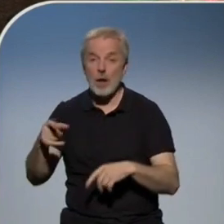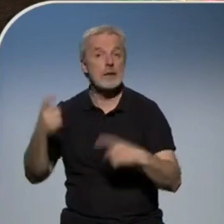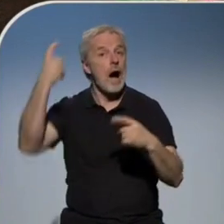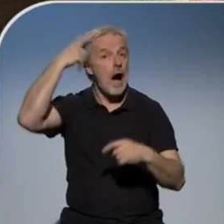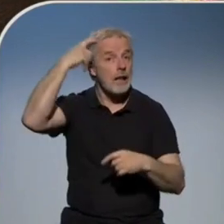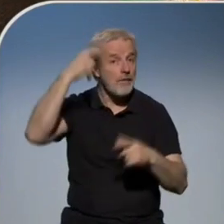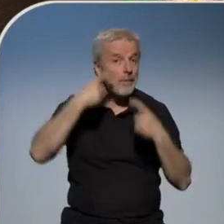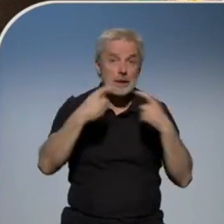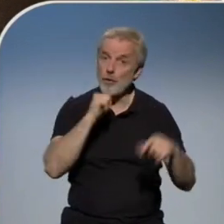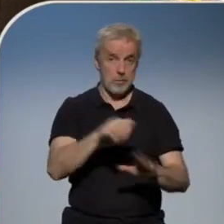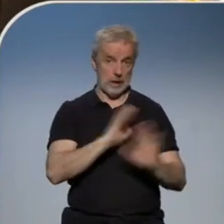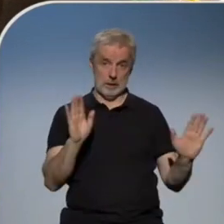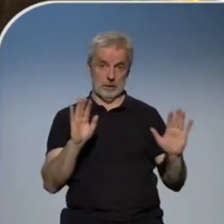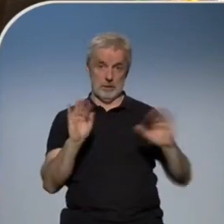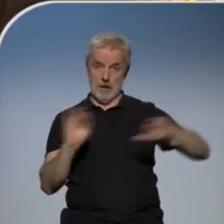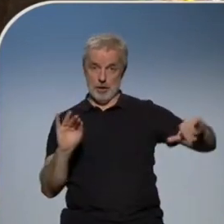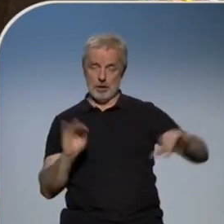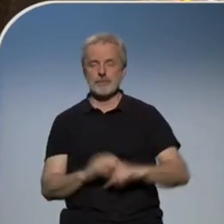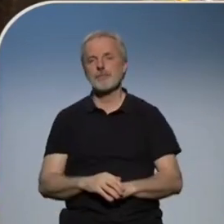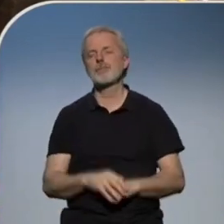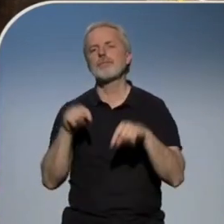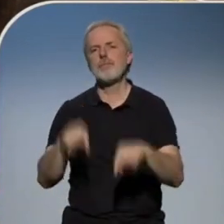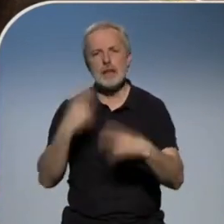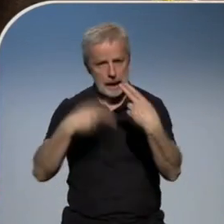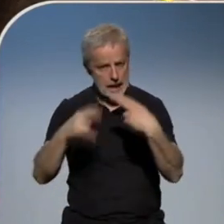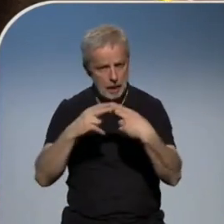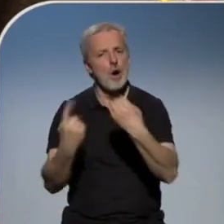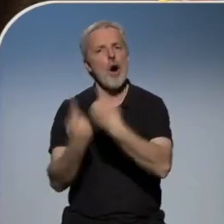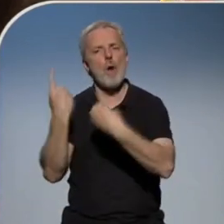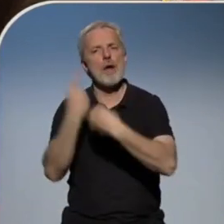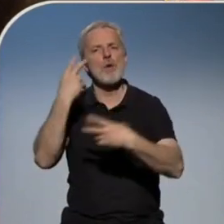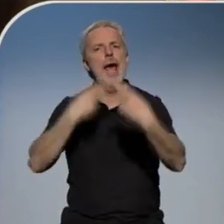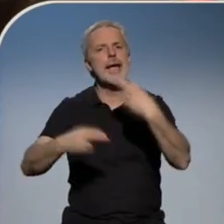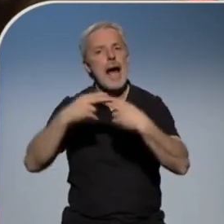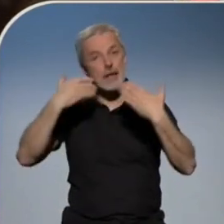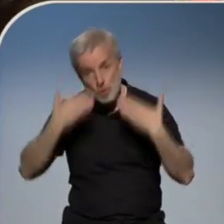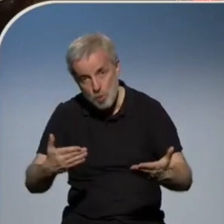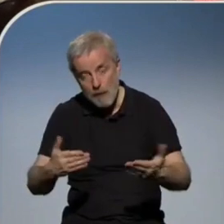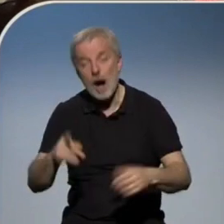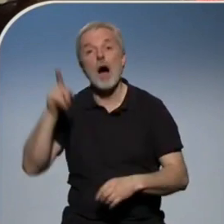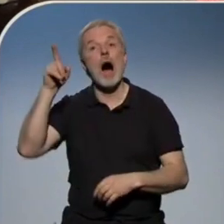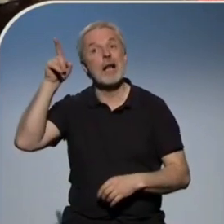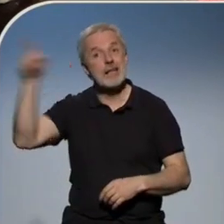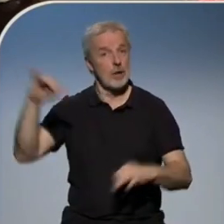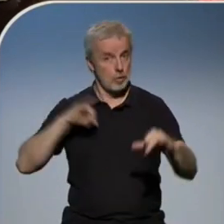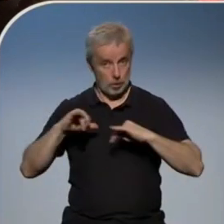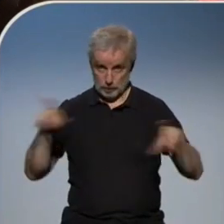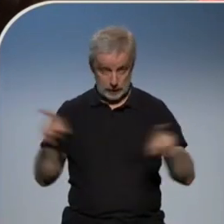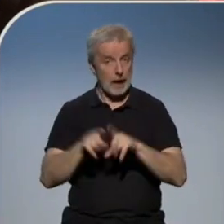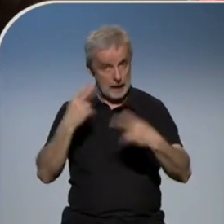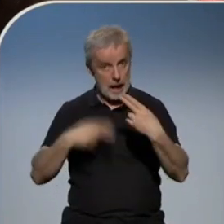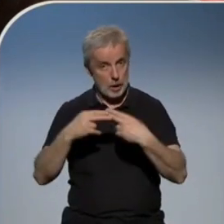tento týden také jarní únavě. Vidíte na svých klientech a třeba i na těch dětských sportovcích jarní únavu, nebo je to spíš fenomén nás